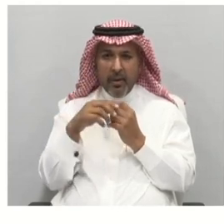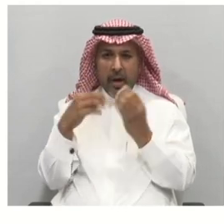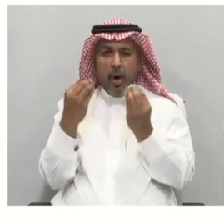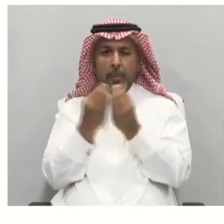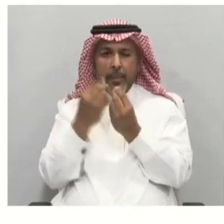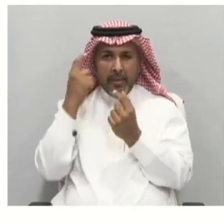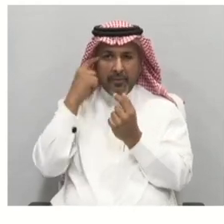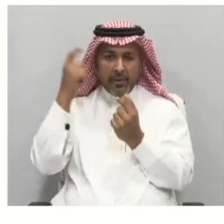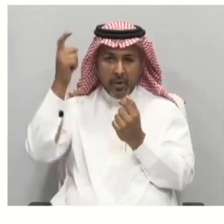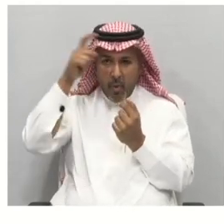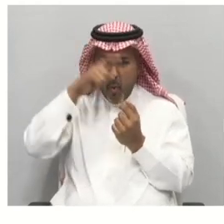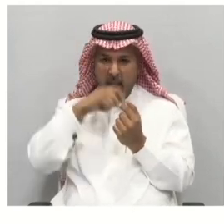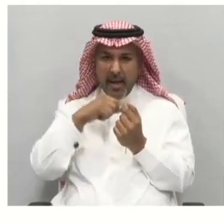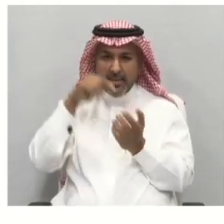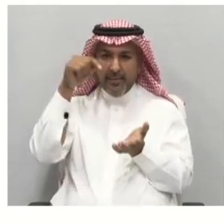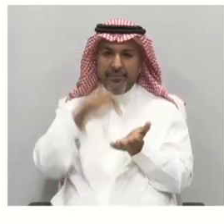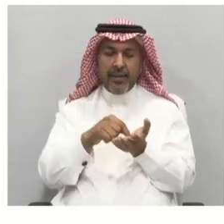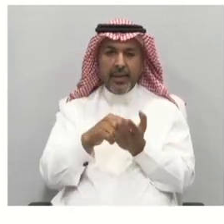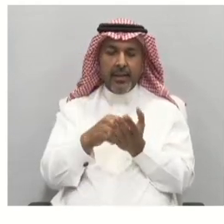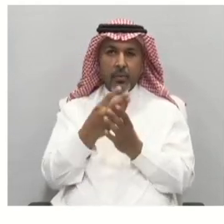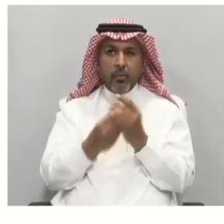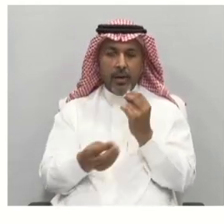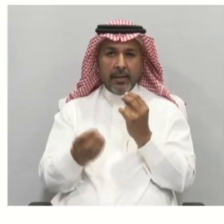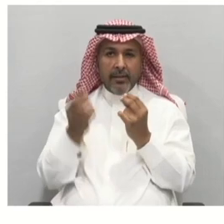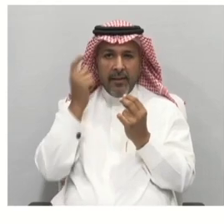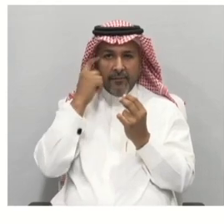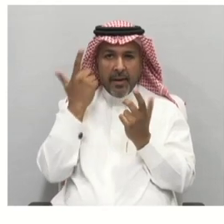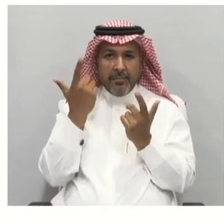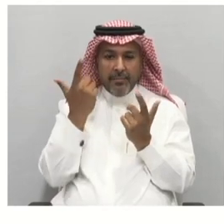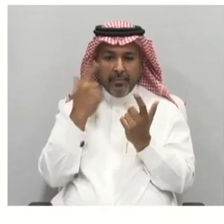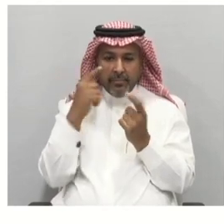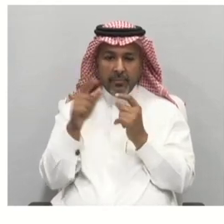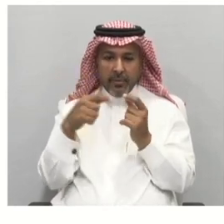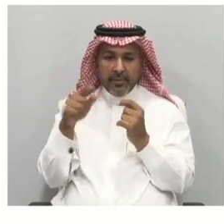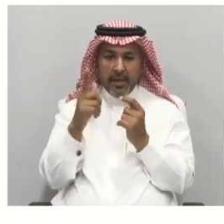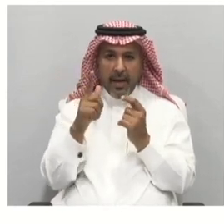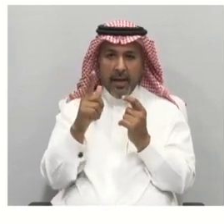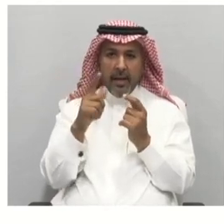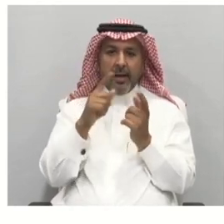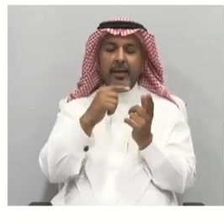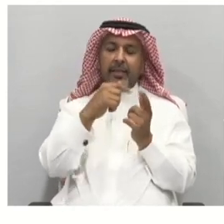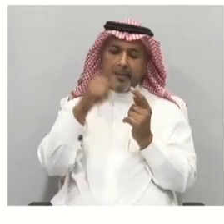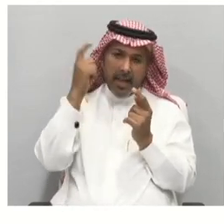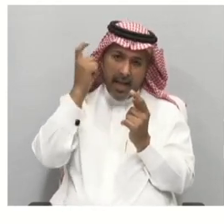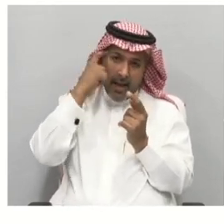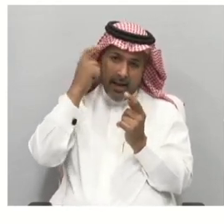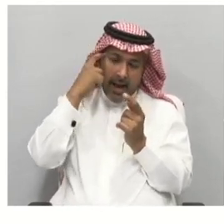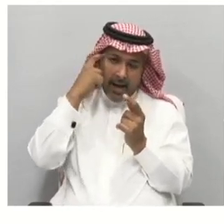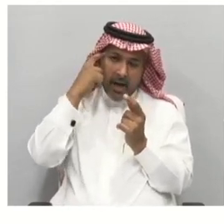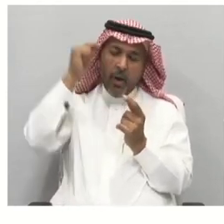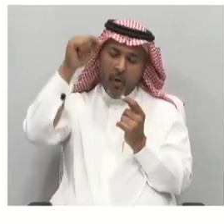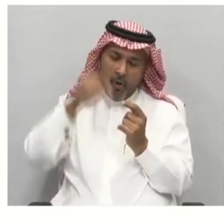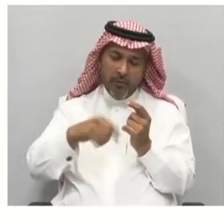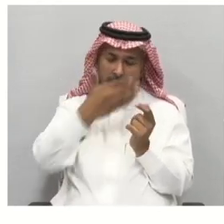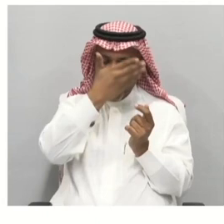وعقليه وغيرها ما رايكم نبدا بالجواب بلا شك انها